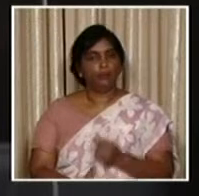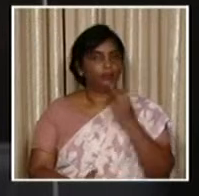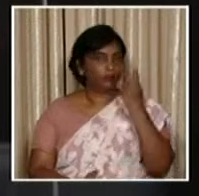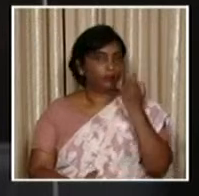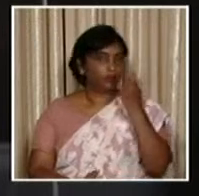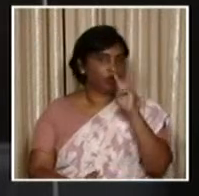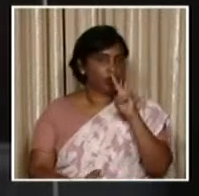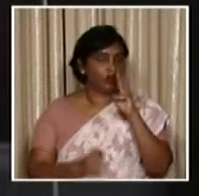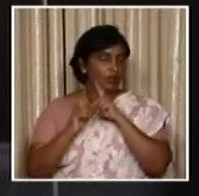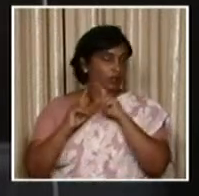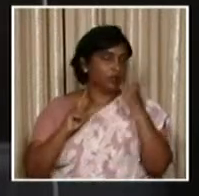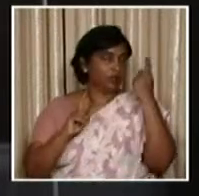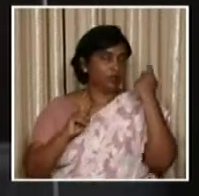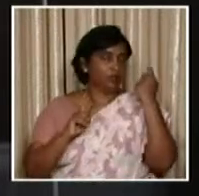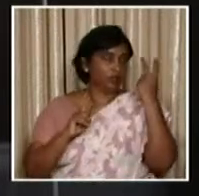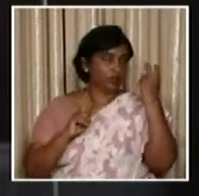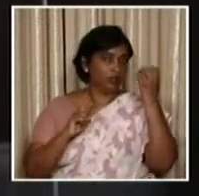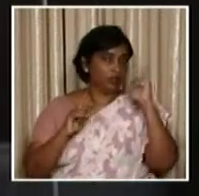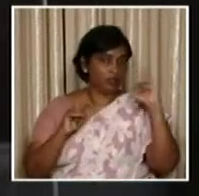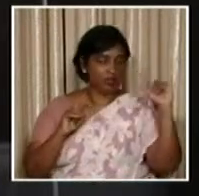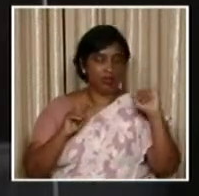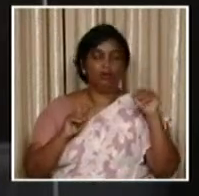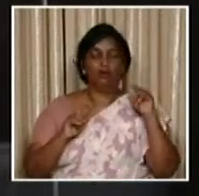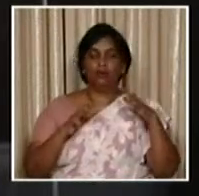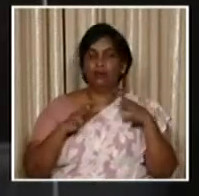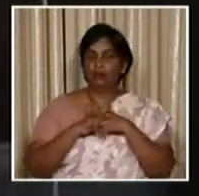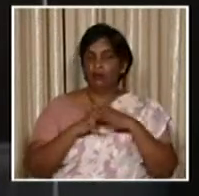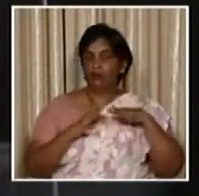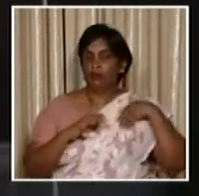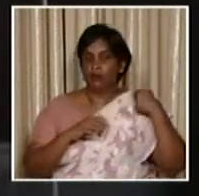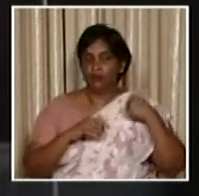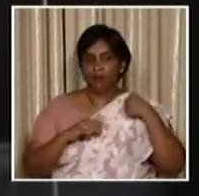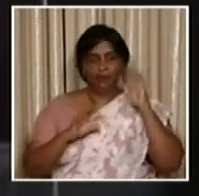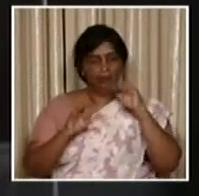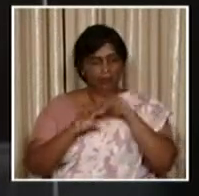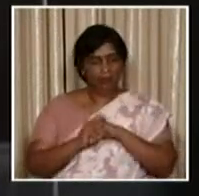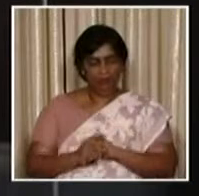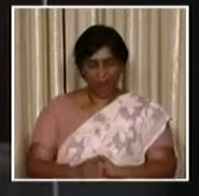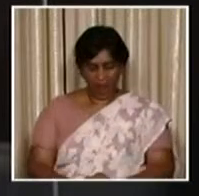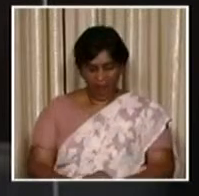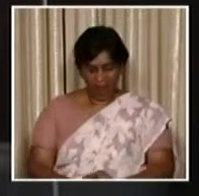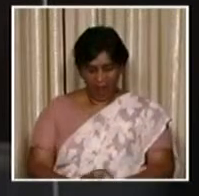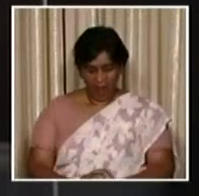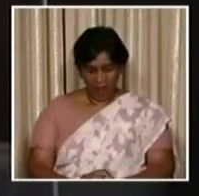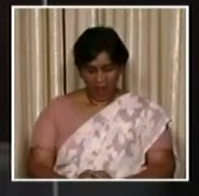Didas dolah dia dasi di bonih aspera, wani Raja apa titik lah tamai hiti.